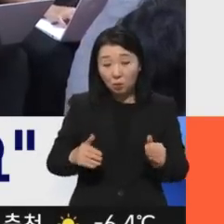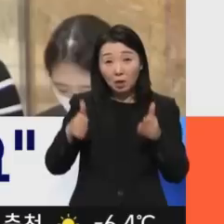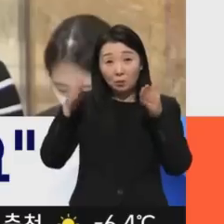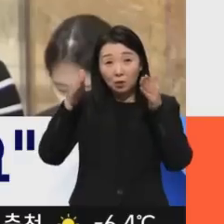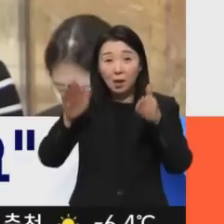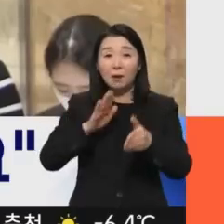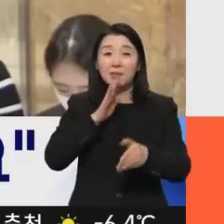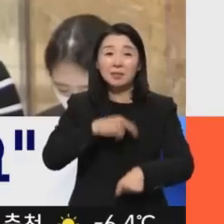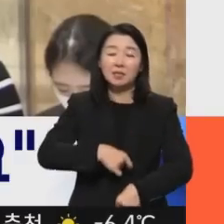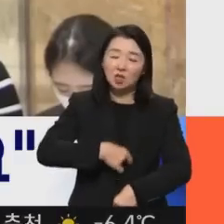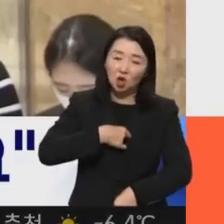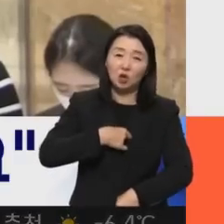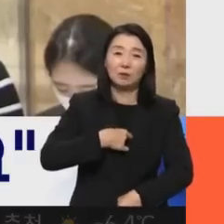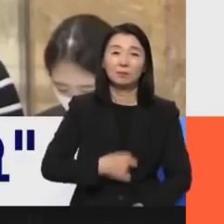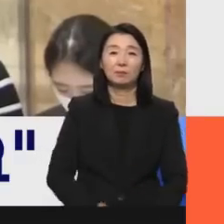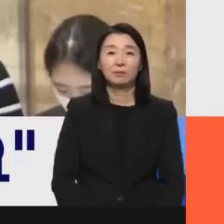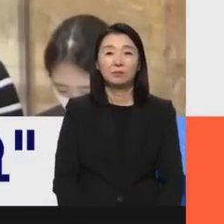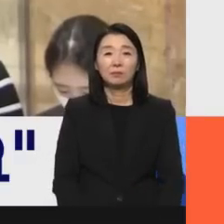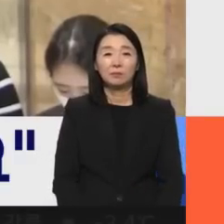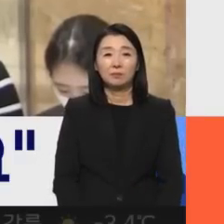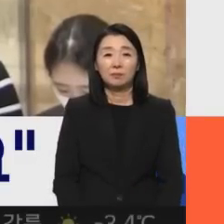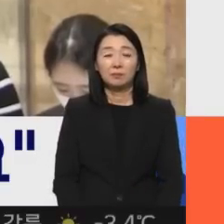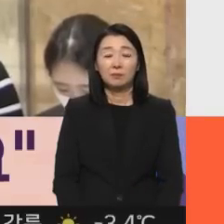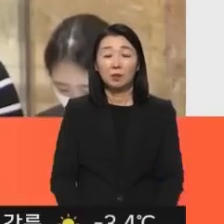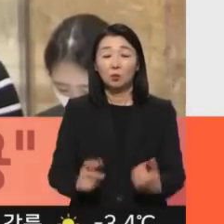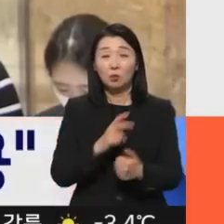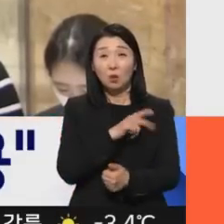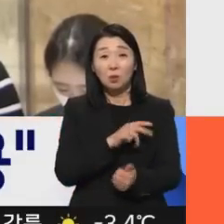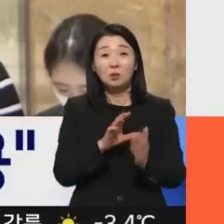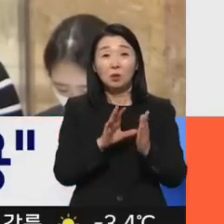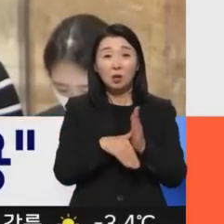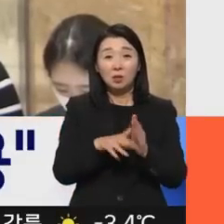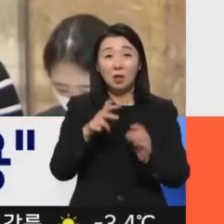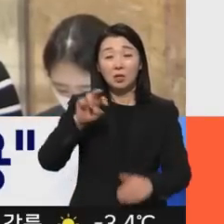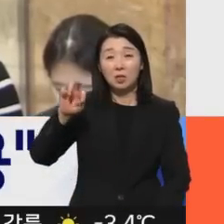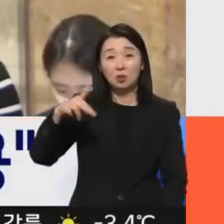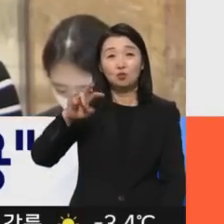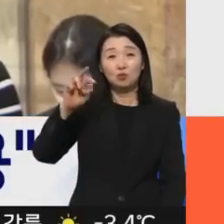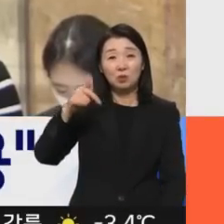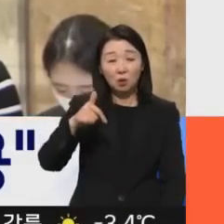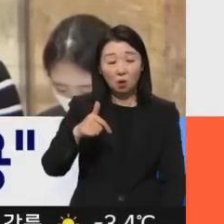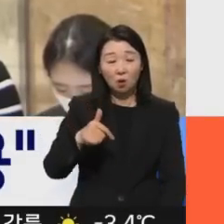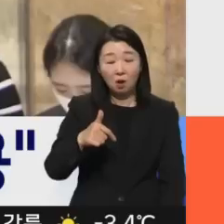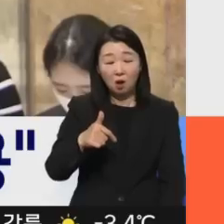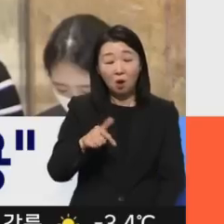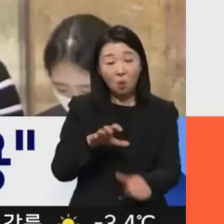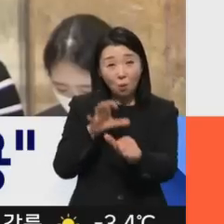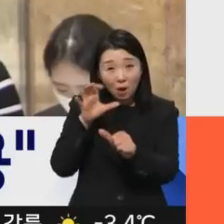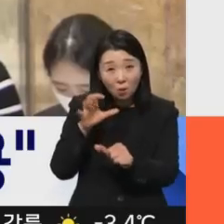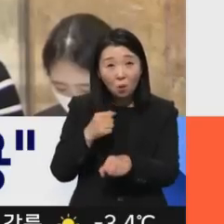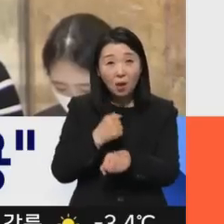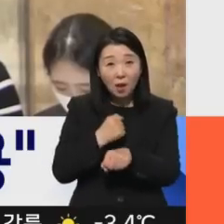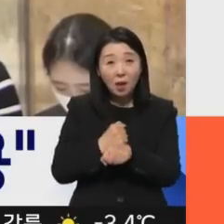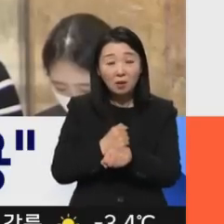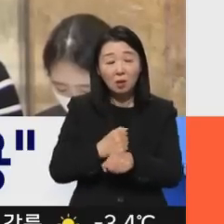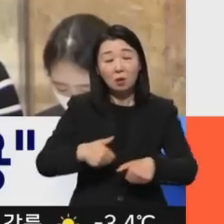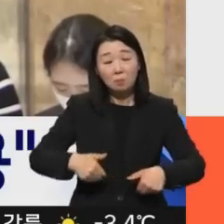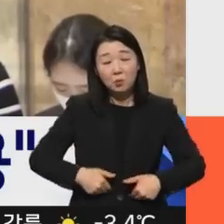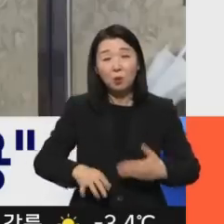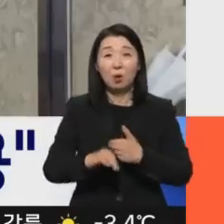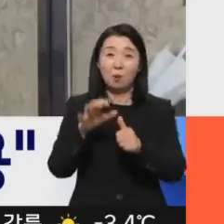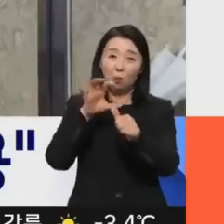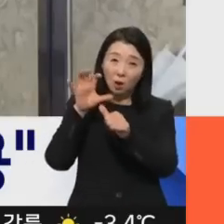향한 진정성을 꼽았습니다. 총선에 이준석 카드를 활용할지 여부에 대해서도 필요하다면 당연히 활용을 해야